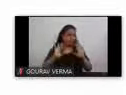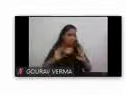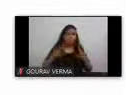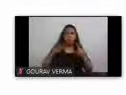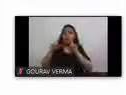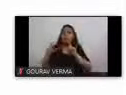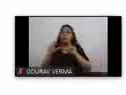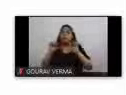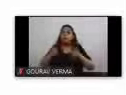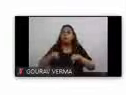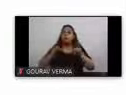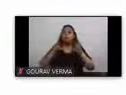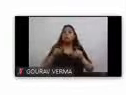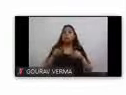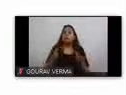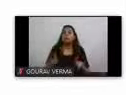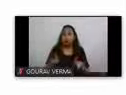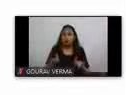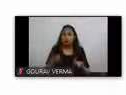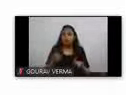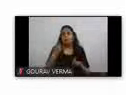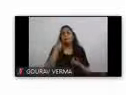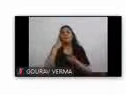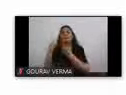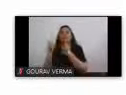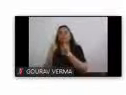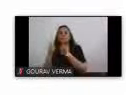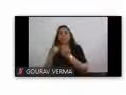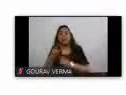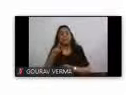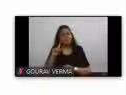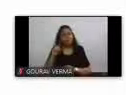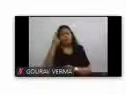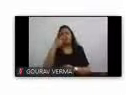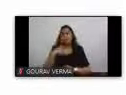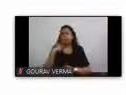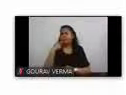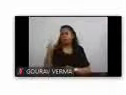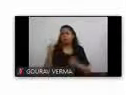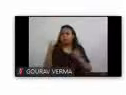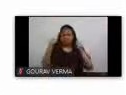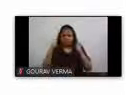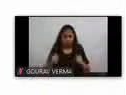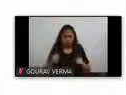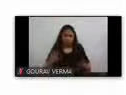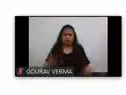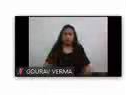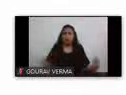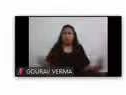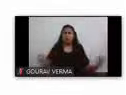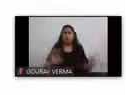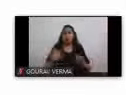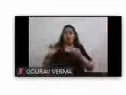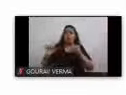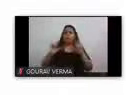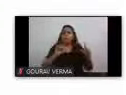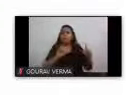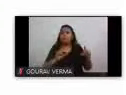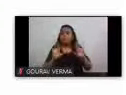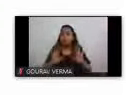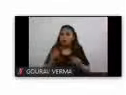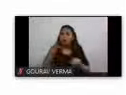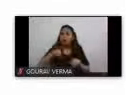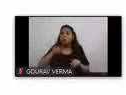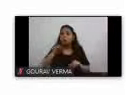visual performance of the child. It should be the first priority, postural security. If we are showing something and the child